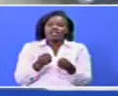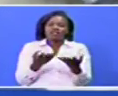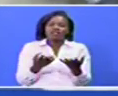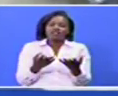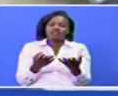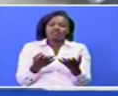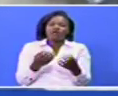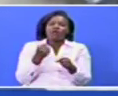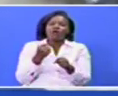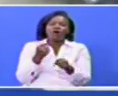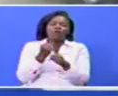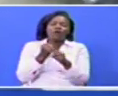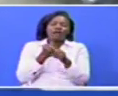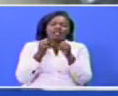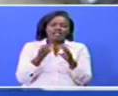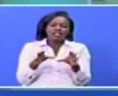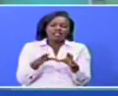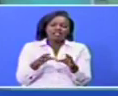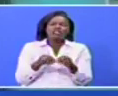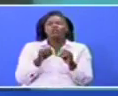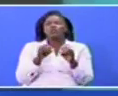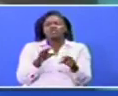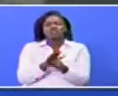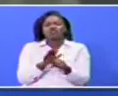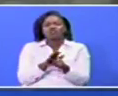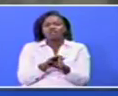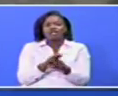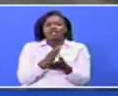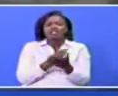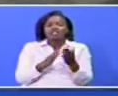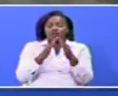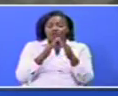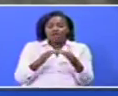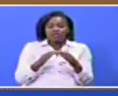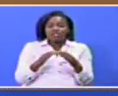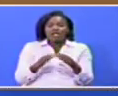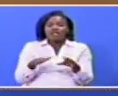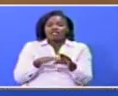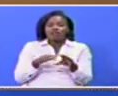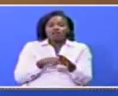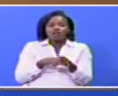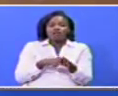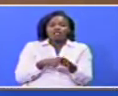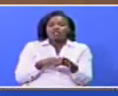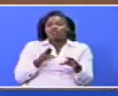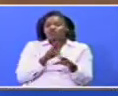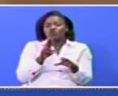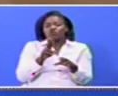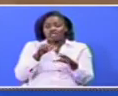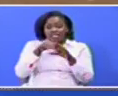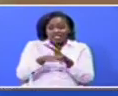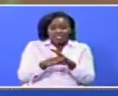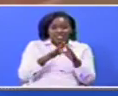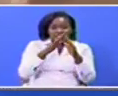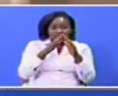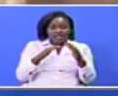kazi amefanya. Hii ni hasara tupu. Katika baadhi ya nyumba, wenyeji wamelazimika kuingia vyumbani mwao na kuyatoa